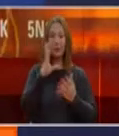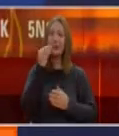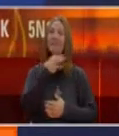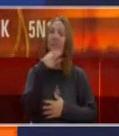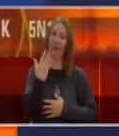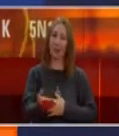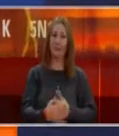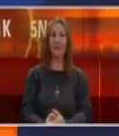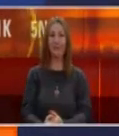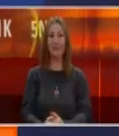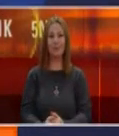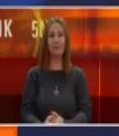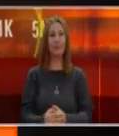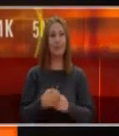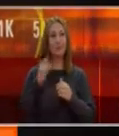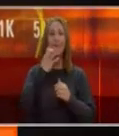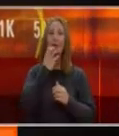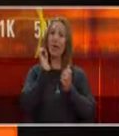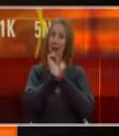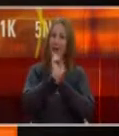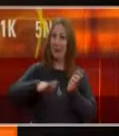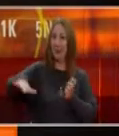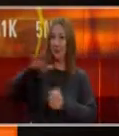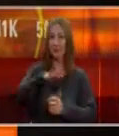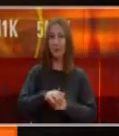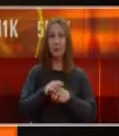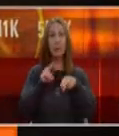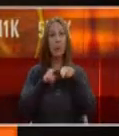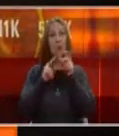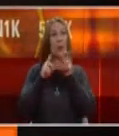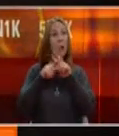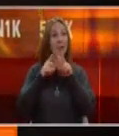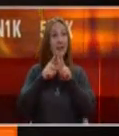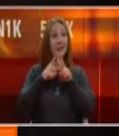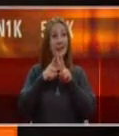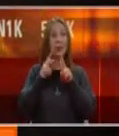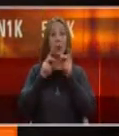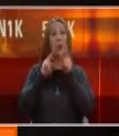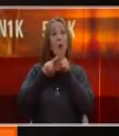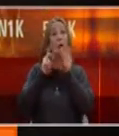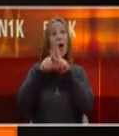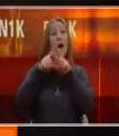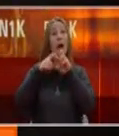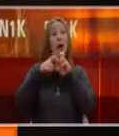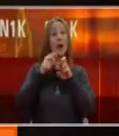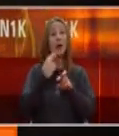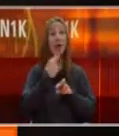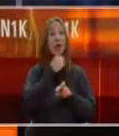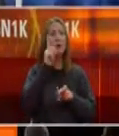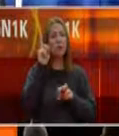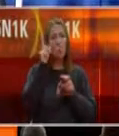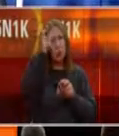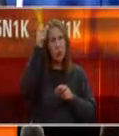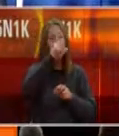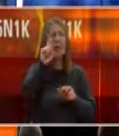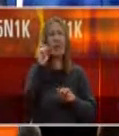söz verdiğiniz için. Sağ olun, ben teşekkür ederim. Ve Sabancı ailesine efendim. Kuhar Kartun. Kuhar Hanım, Türkiye'nin tek Ermeni köyünü